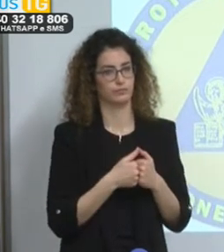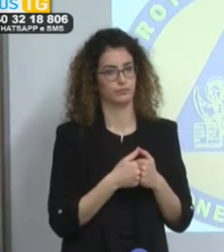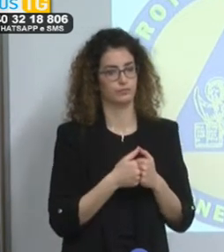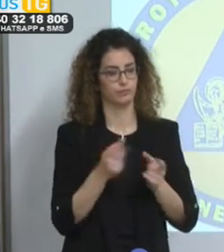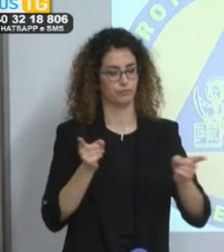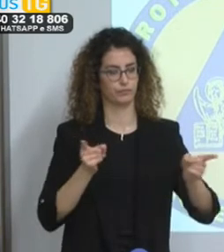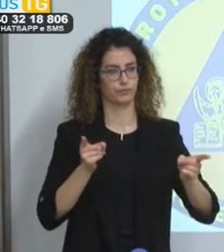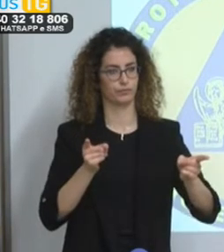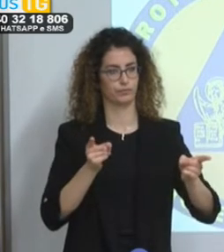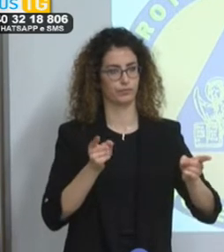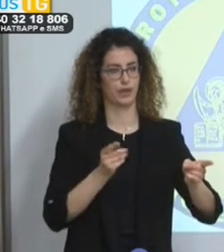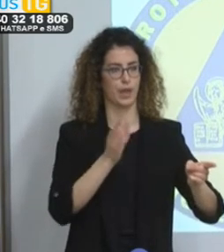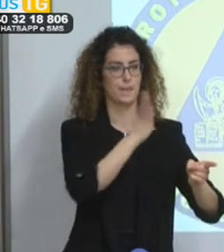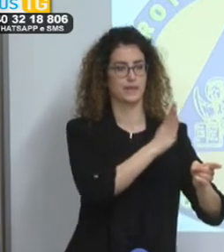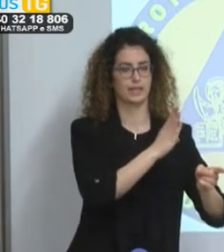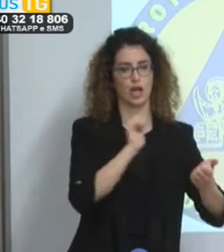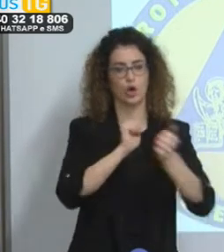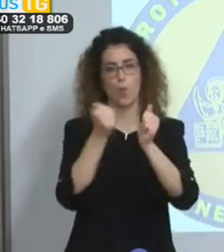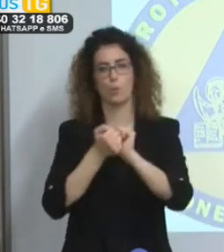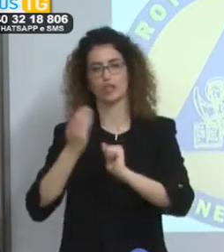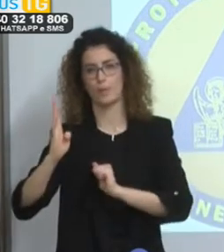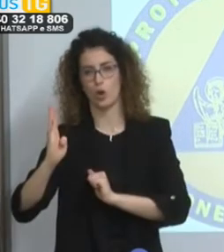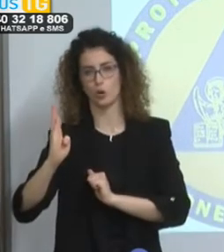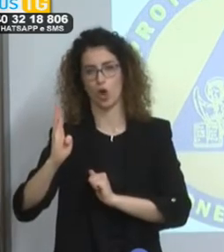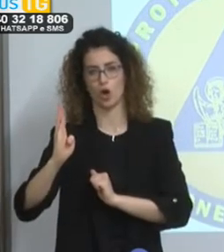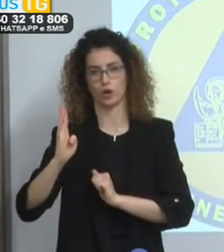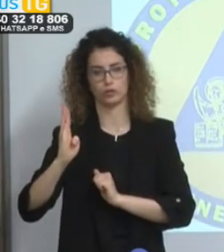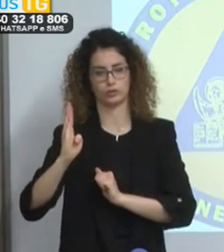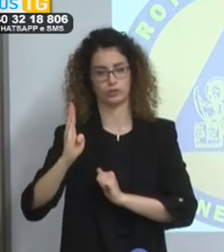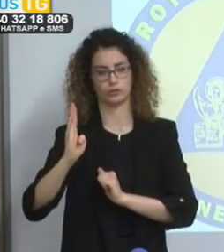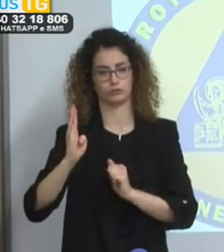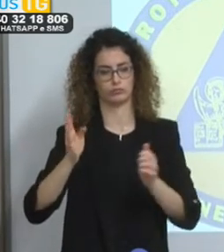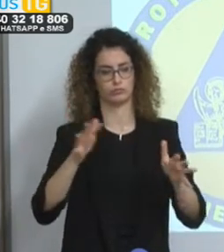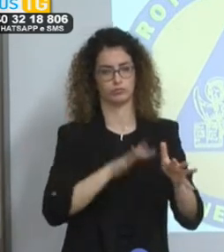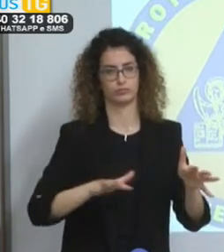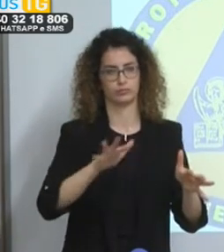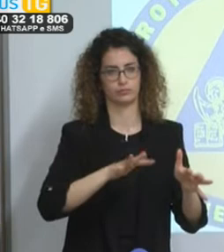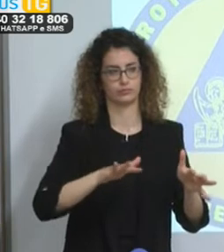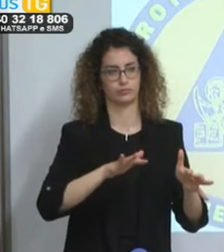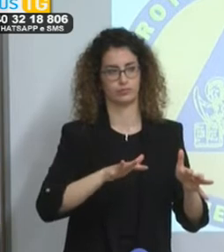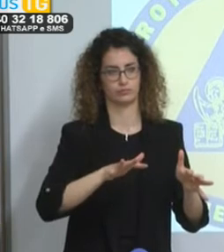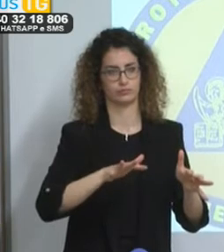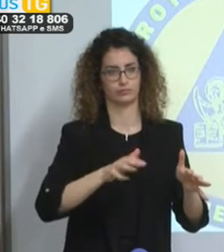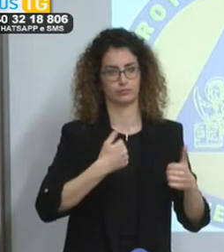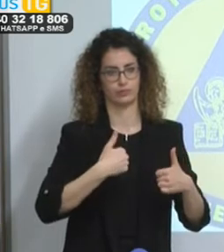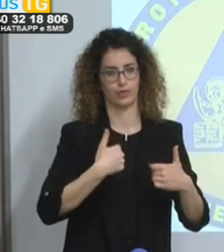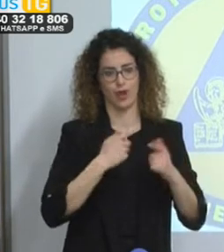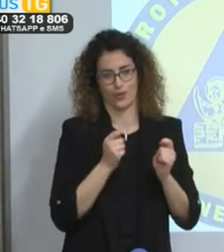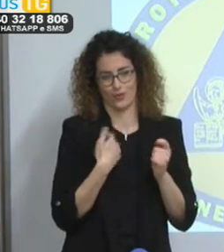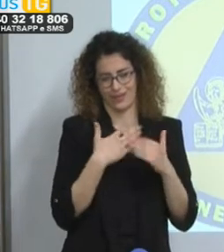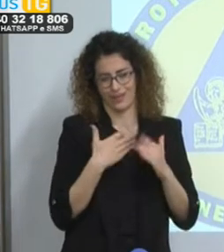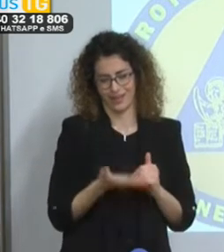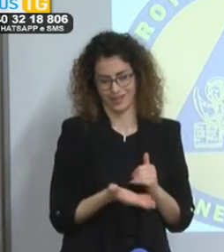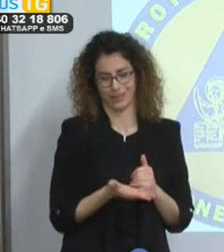al tratto che va da Bassano a Montebelluna, quindi entriamo in territorio trevigiano, sì. Un po' casa sua ma anche casa nostra con i nostri giornali, ecco.